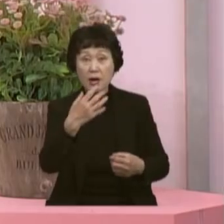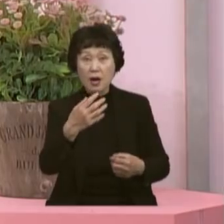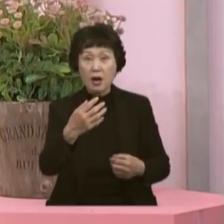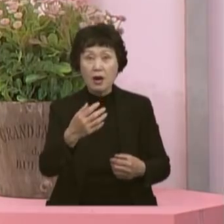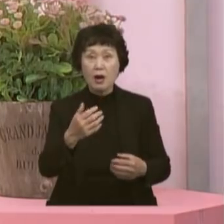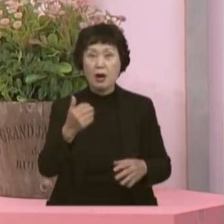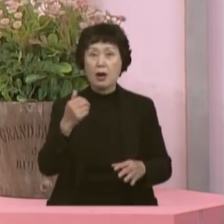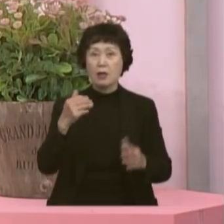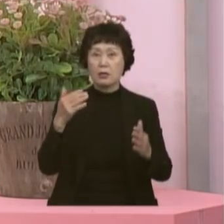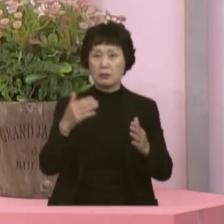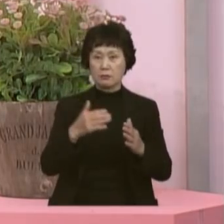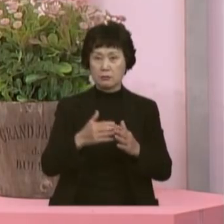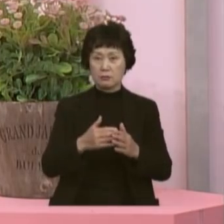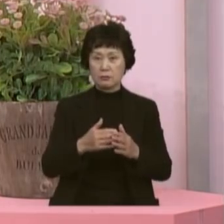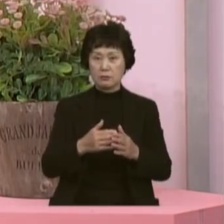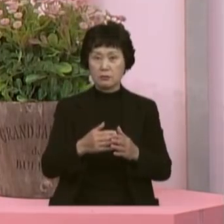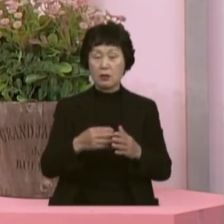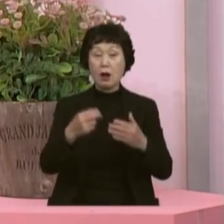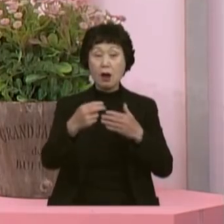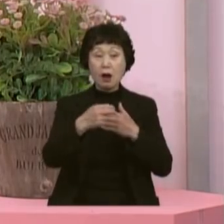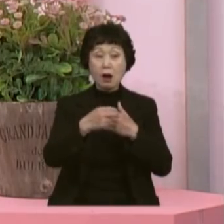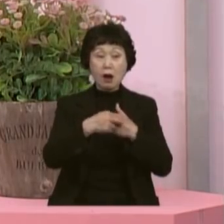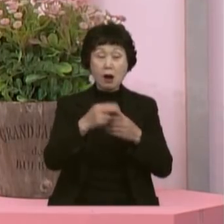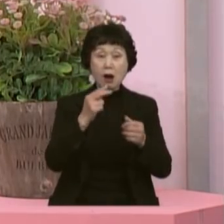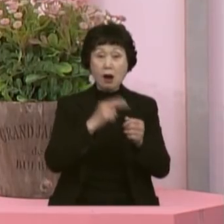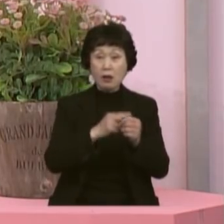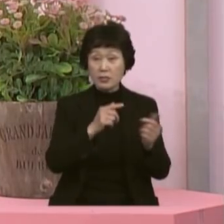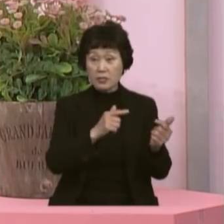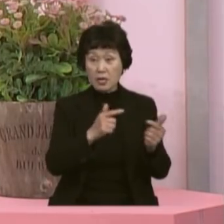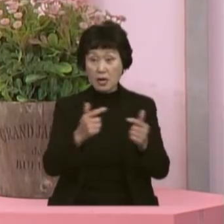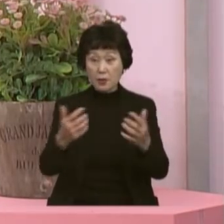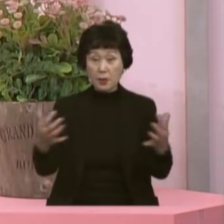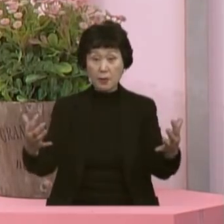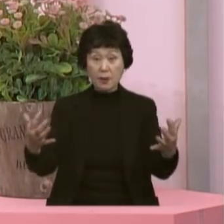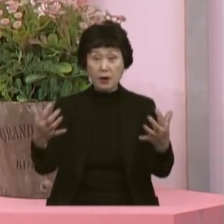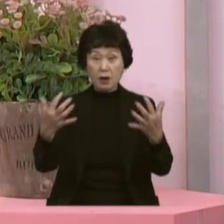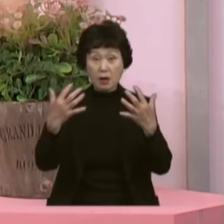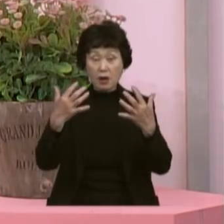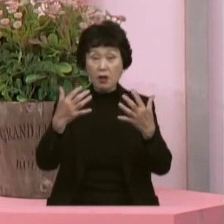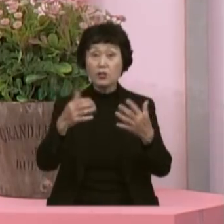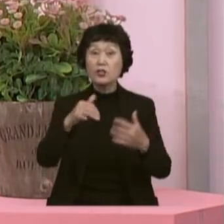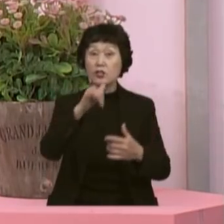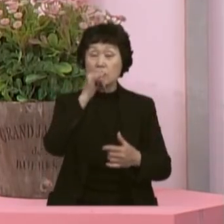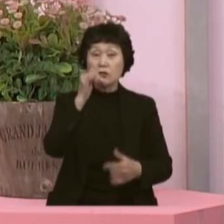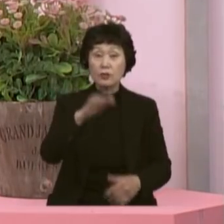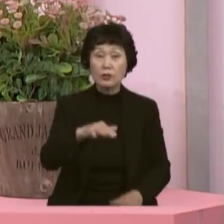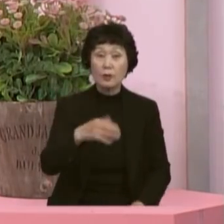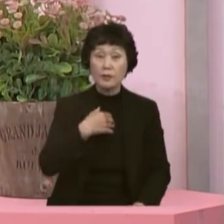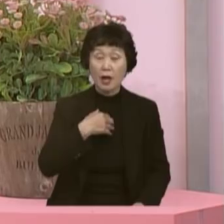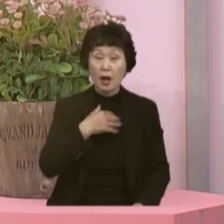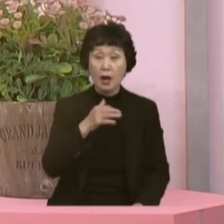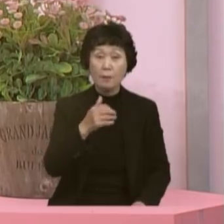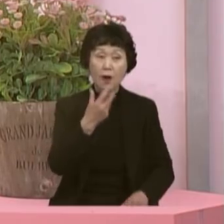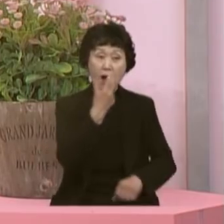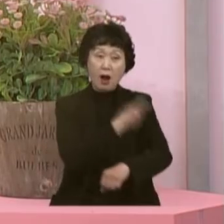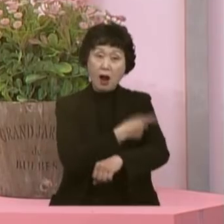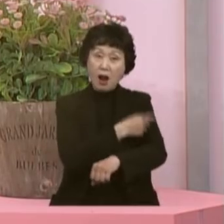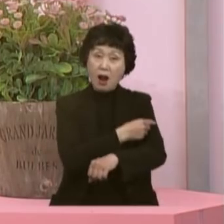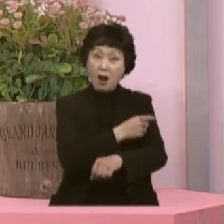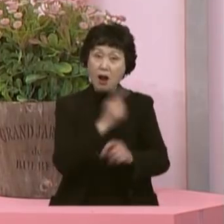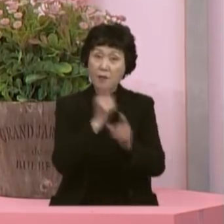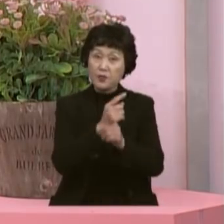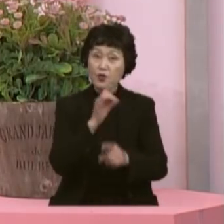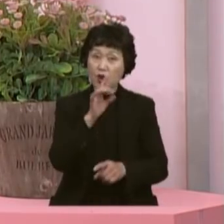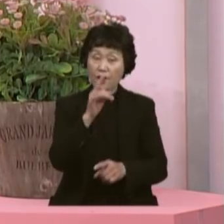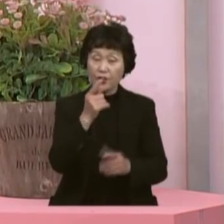그 의사들이 많이 돼, 한 7, 8명이 들어온 거 같아. 그랬더니 방사선과 이게 뭐 이거 내가 항암 치료 못 합니다. 그 다음에 있어 수술도 안